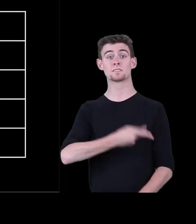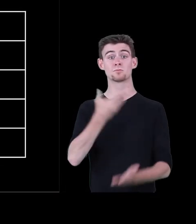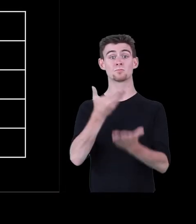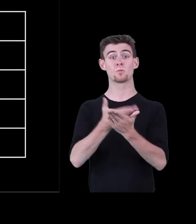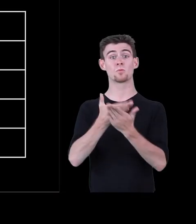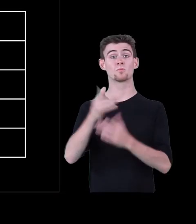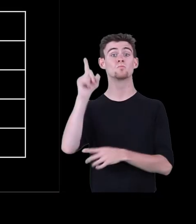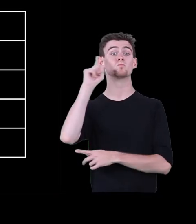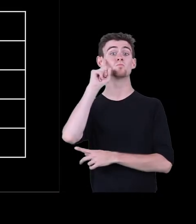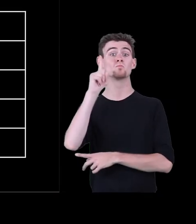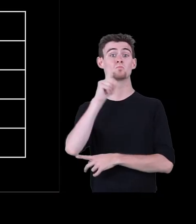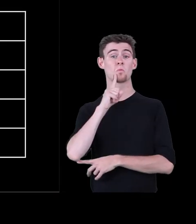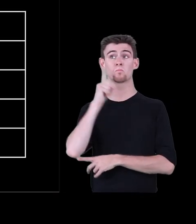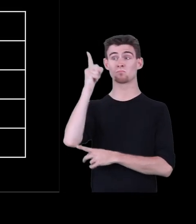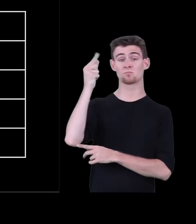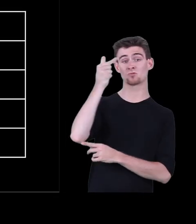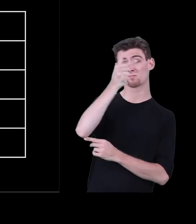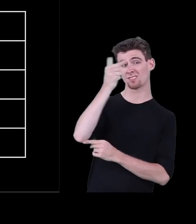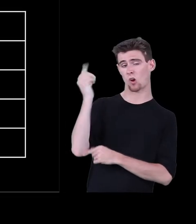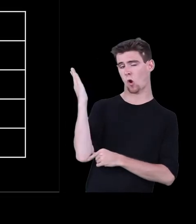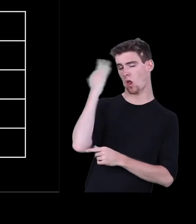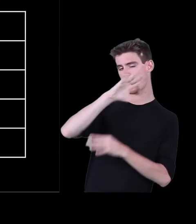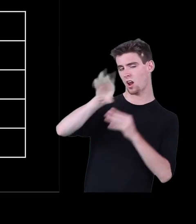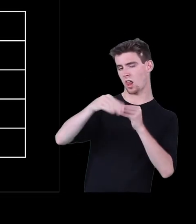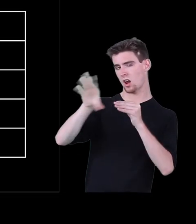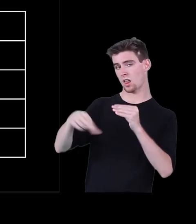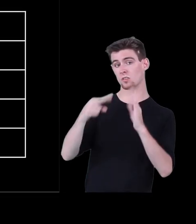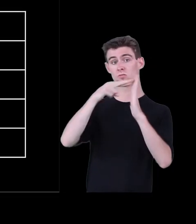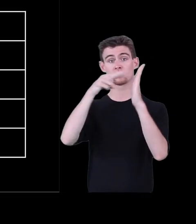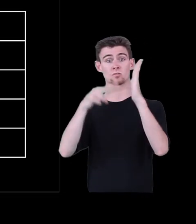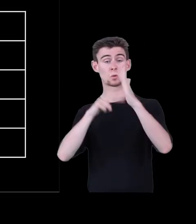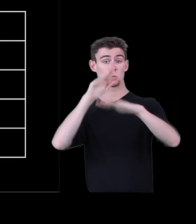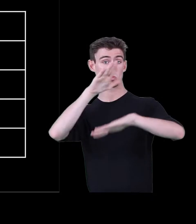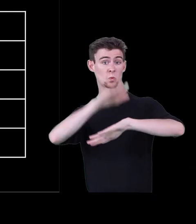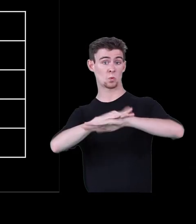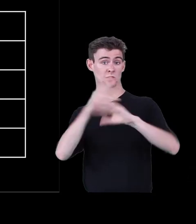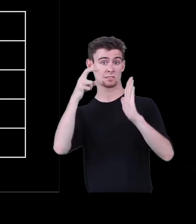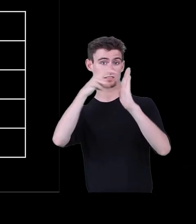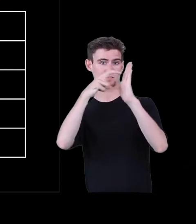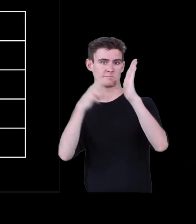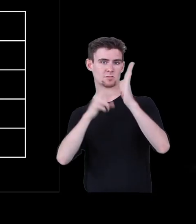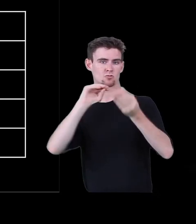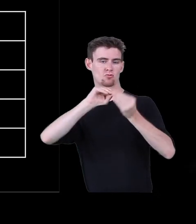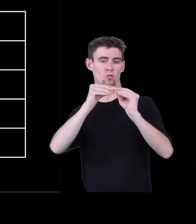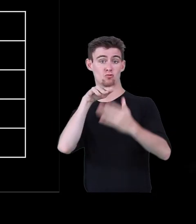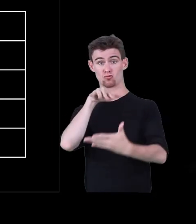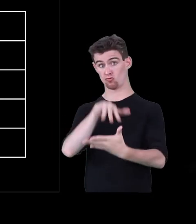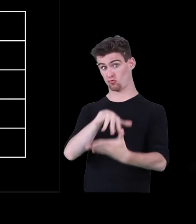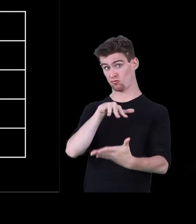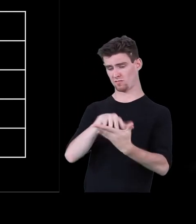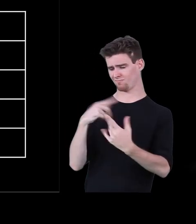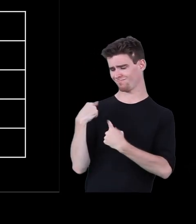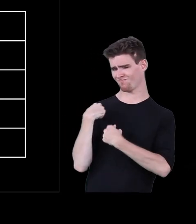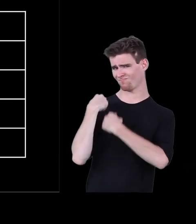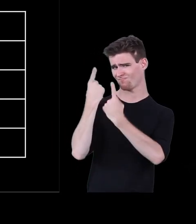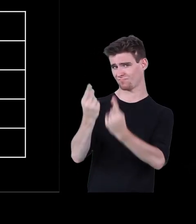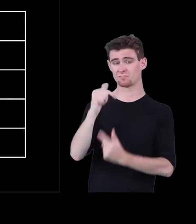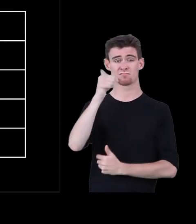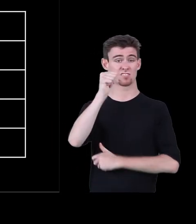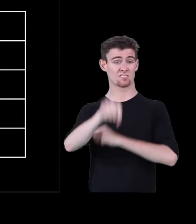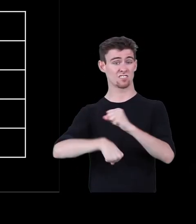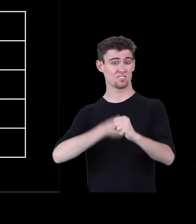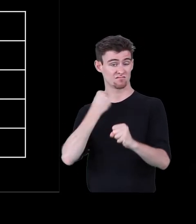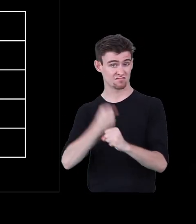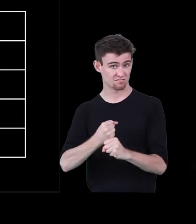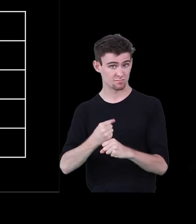Depuis une dizaine d'années, le gouvernement provincial met de plus en plus de restrictions illicites sur les inscriptions à l'école